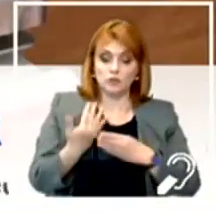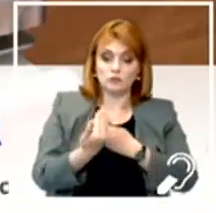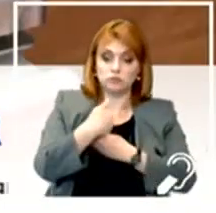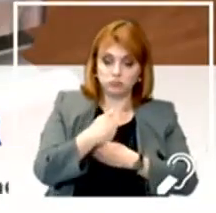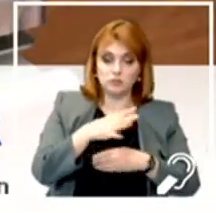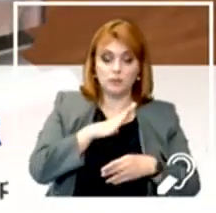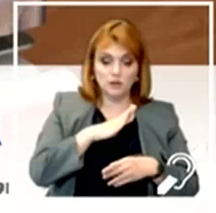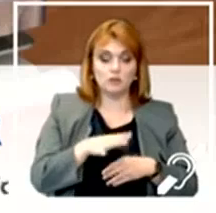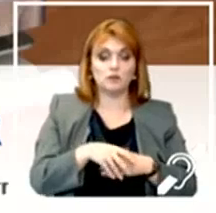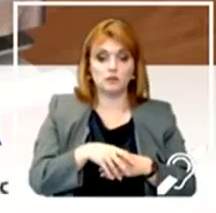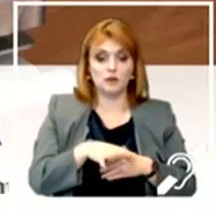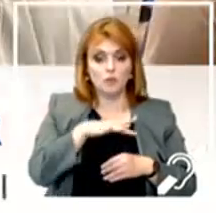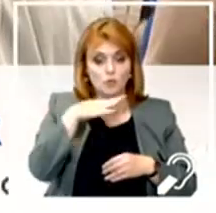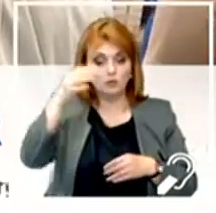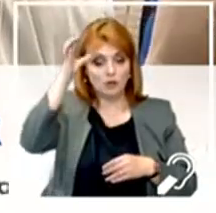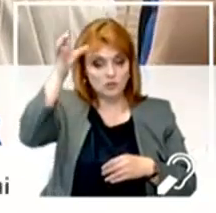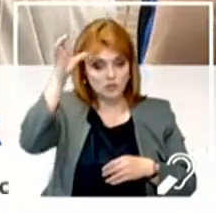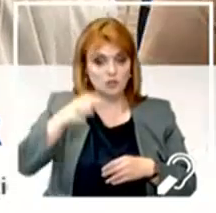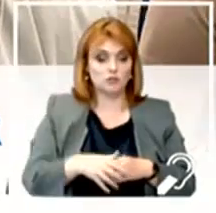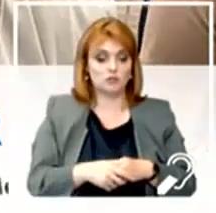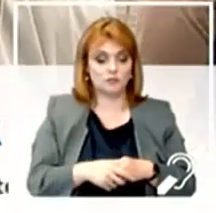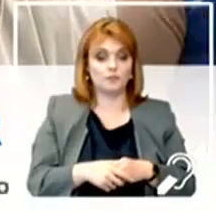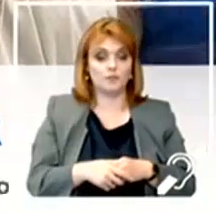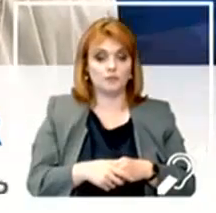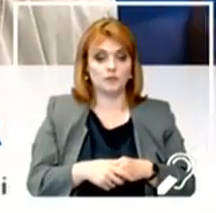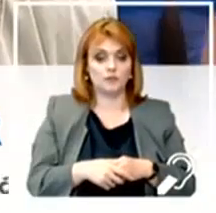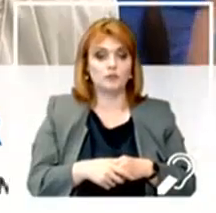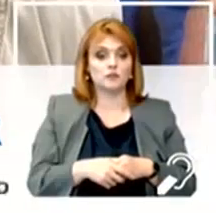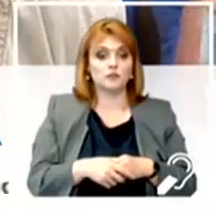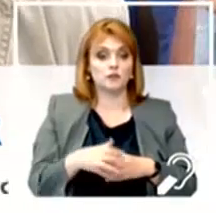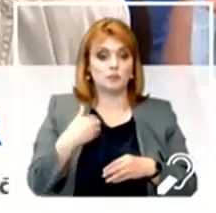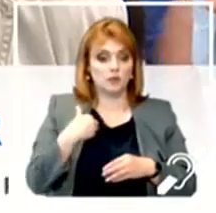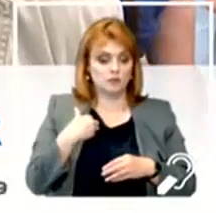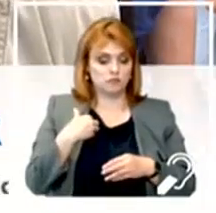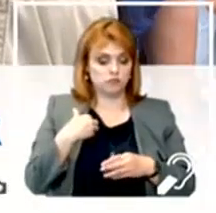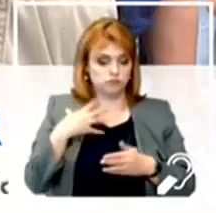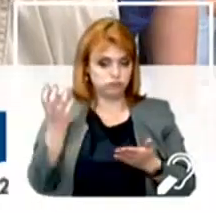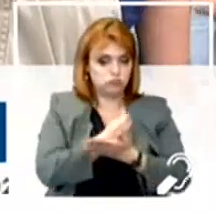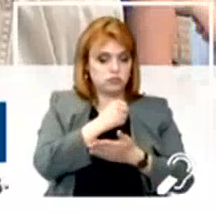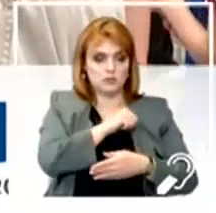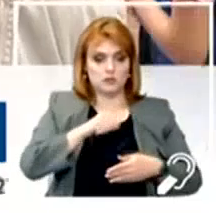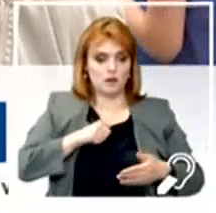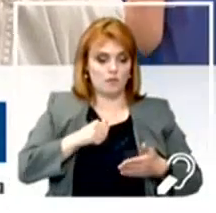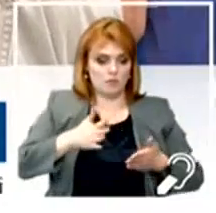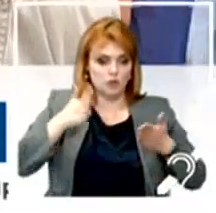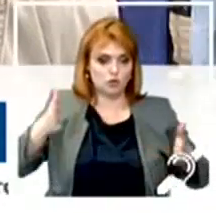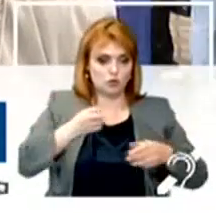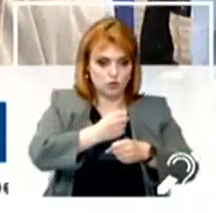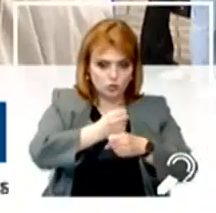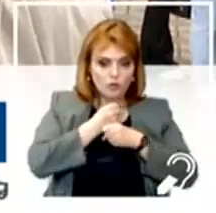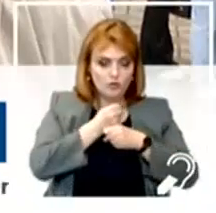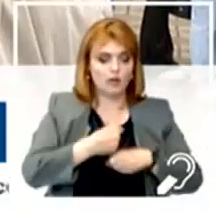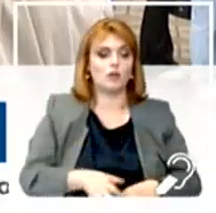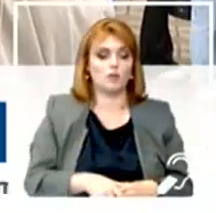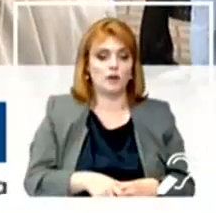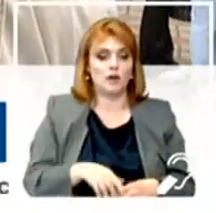mulți cercetători. Am cucerit cel mai înalt trofeu, Marele Premiu al Salonului de